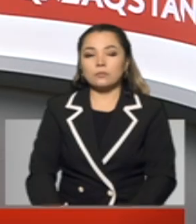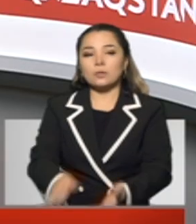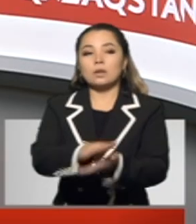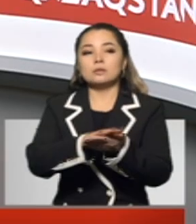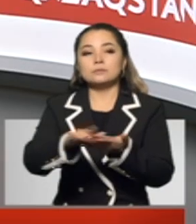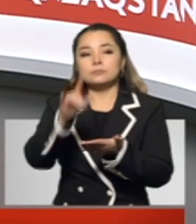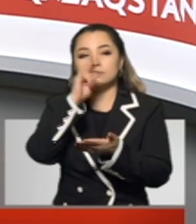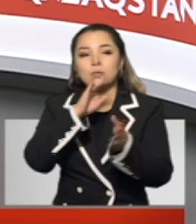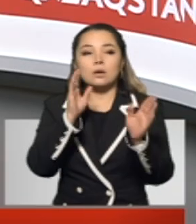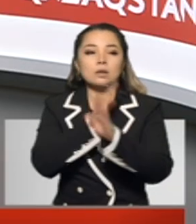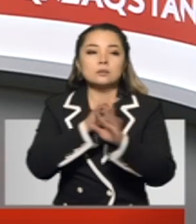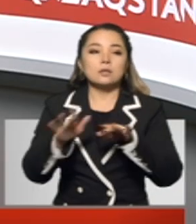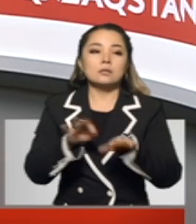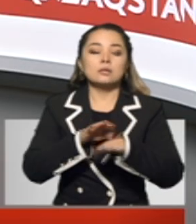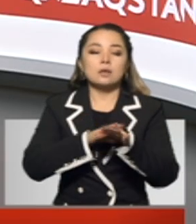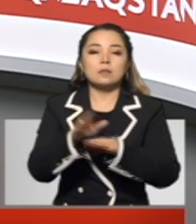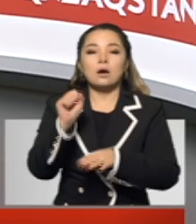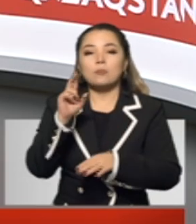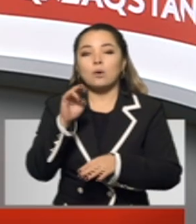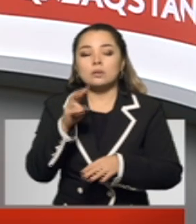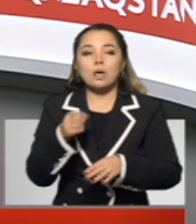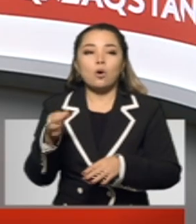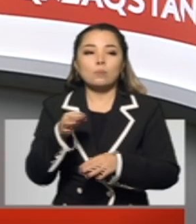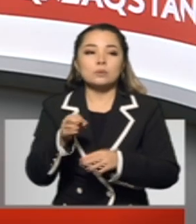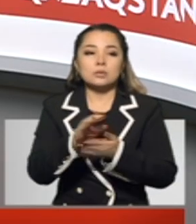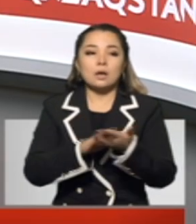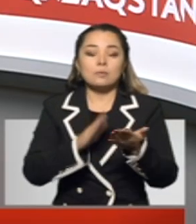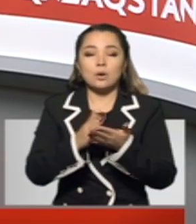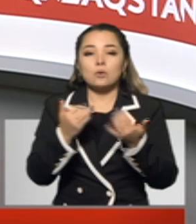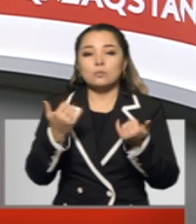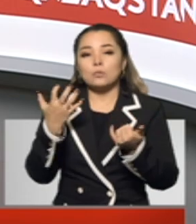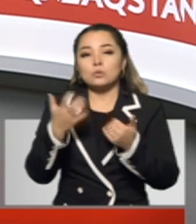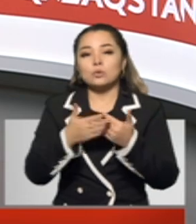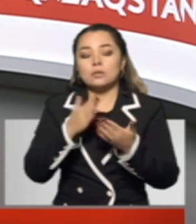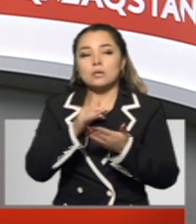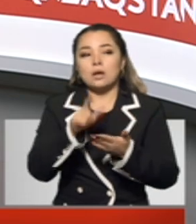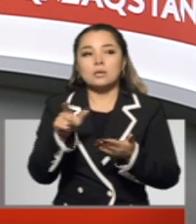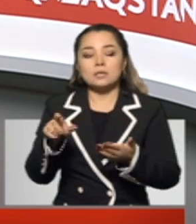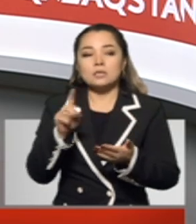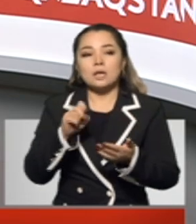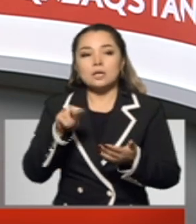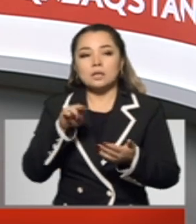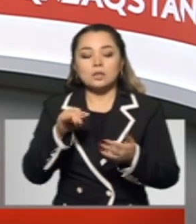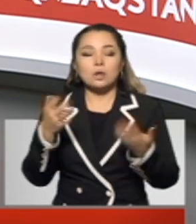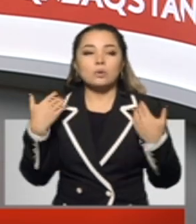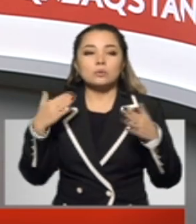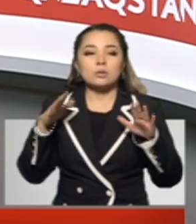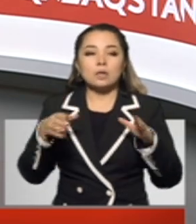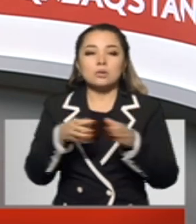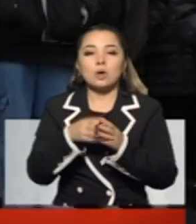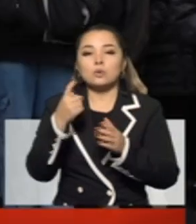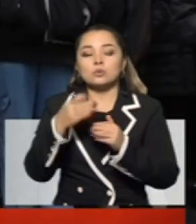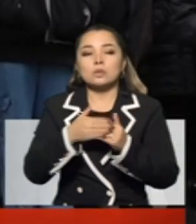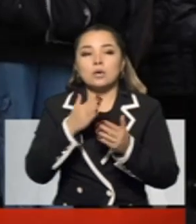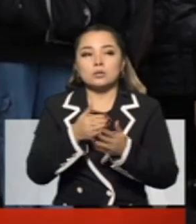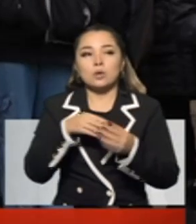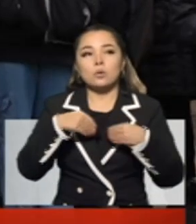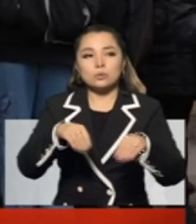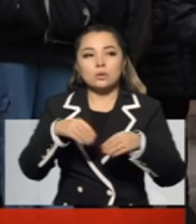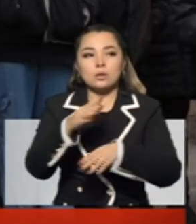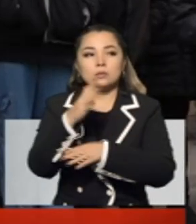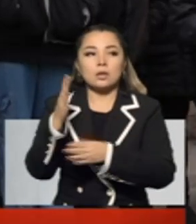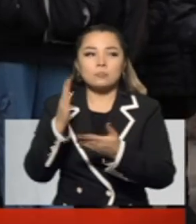Таза Қазақстан экологиялық акциясы Ақмола облысында жалғасып жатыр. Бүгін 500-ге жуық адам зеренді курорттық аймағында 100-ден аса көшет